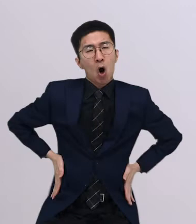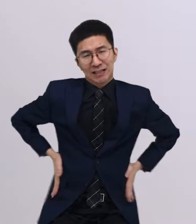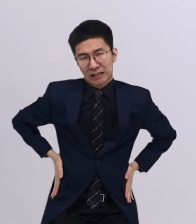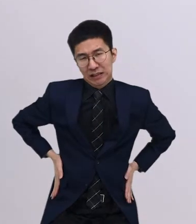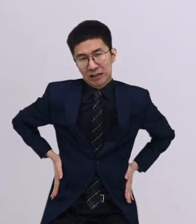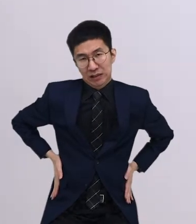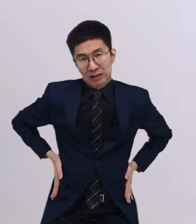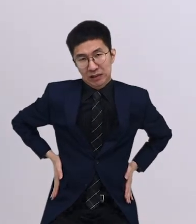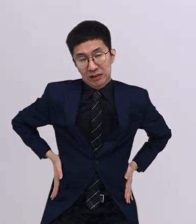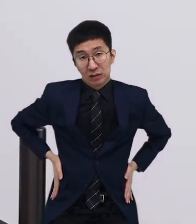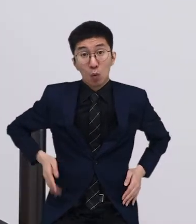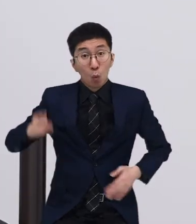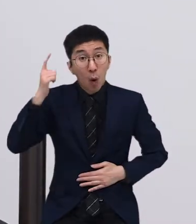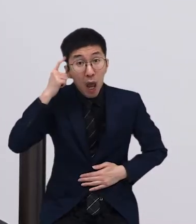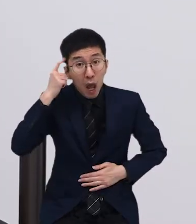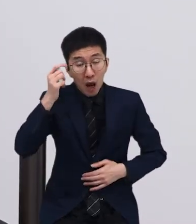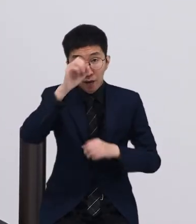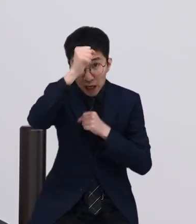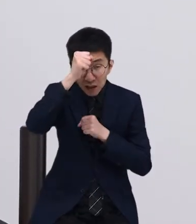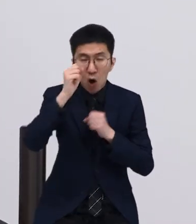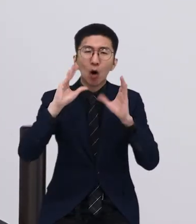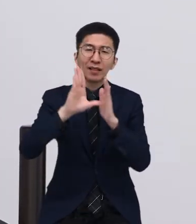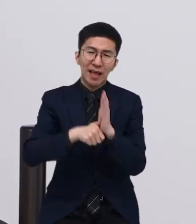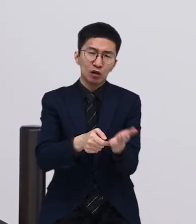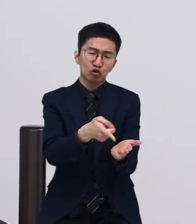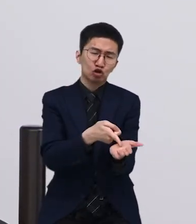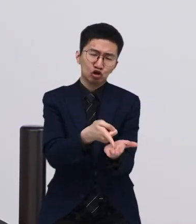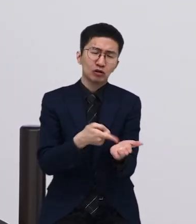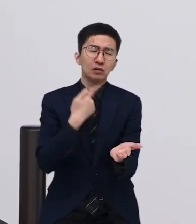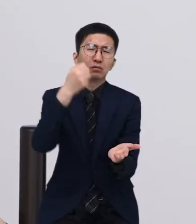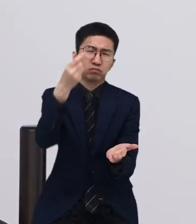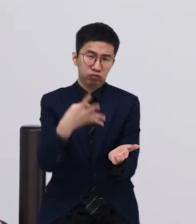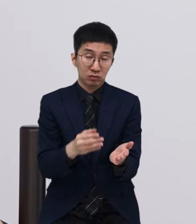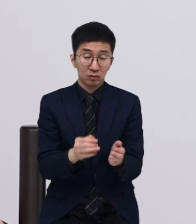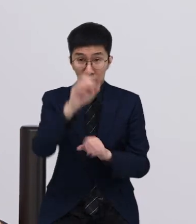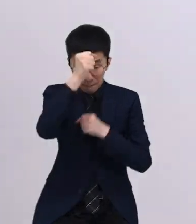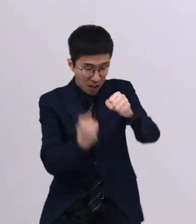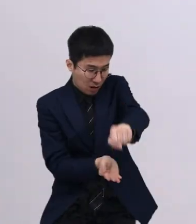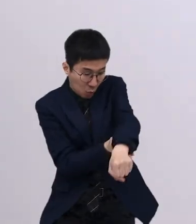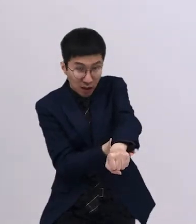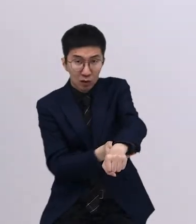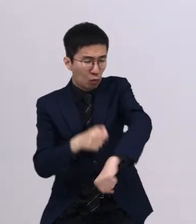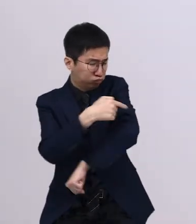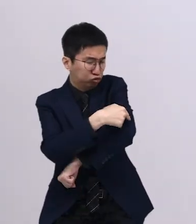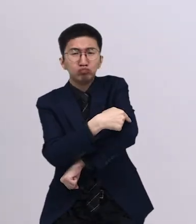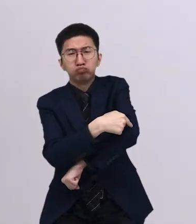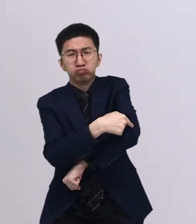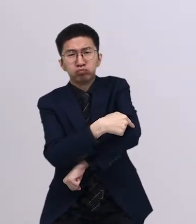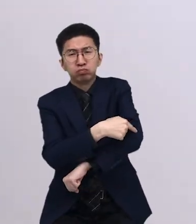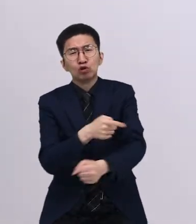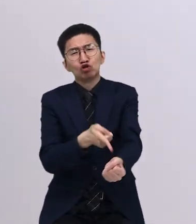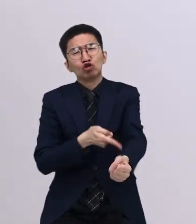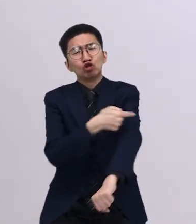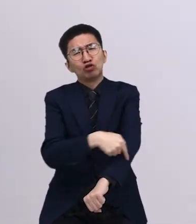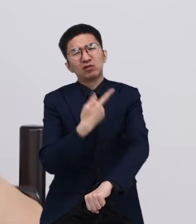다리랑 허리예요. 다리는 어렸을 때 수술을 해서 수술 자국이 있거든요. 그래서 종아리랑 무릎에 수술